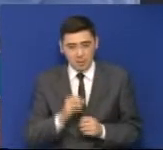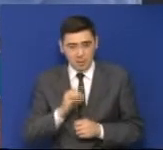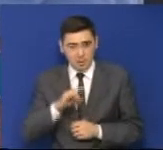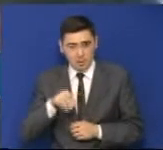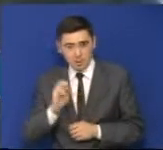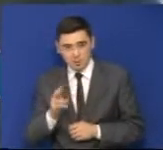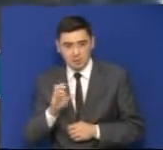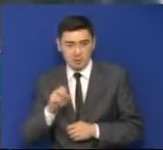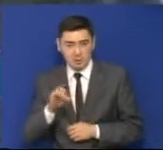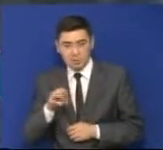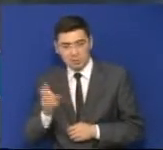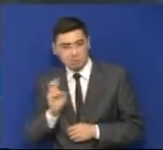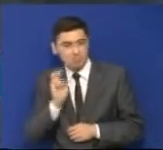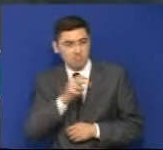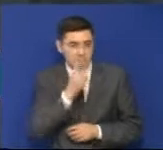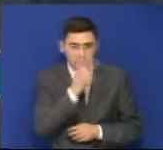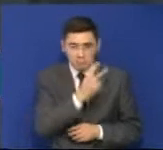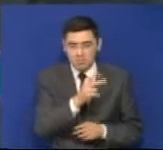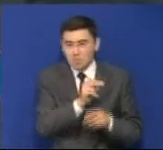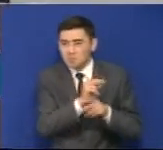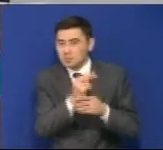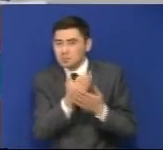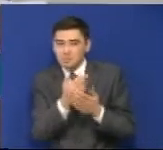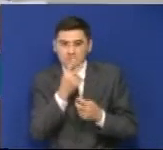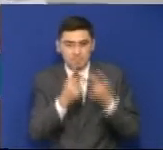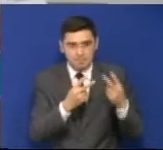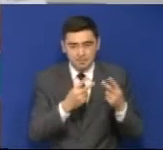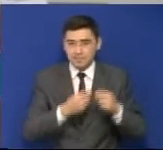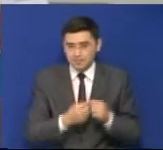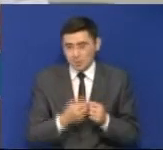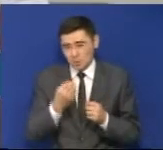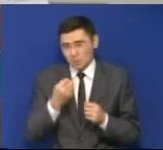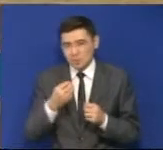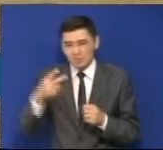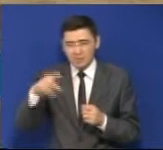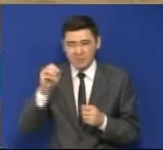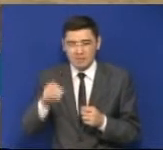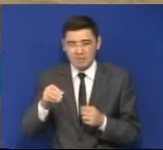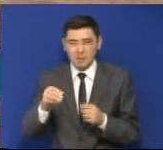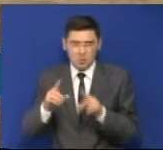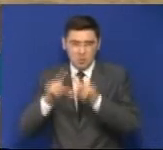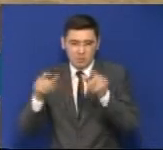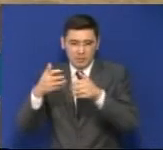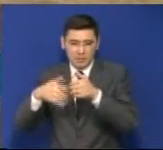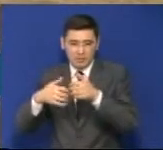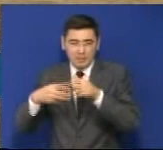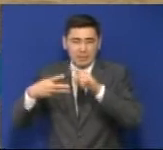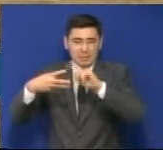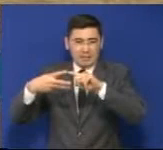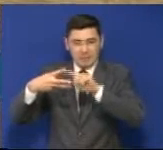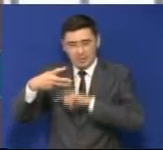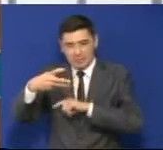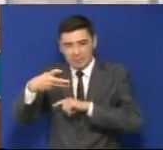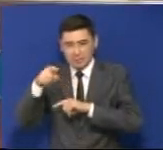Сәлімов аралап атқарылған жұмыспен танысты. Сонымен қатар 20 жылға жуық жөндеу көрмеген Бахин атындағы орта мектептің үшінші